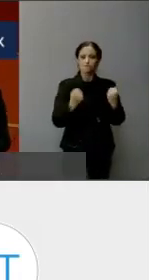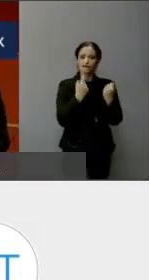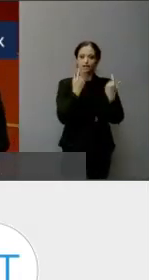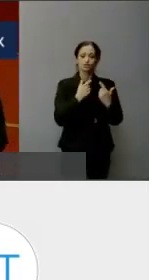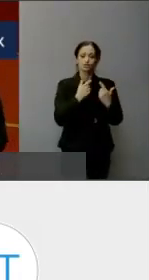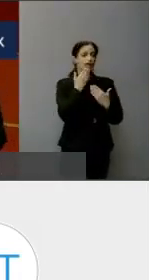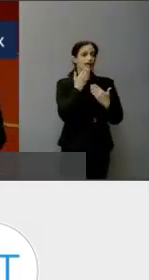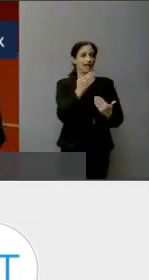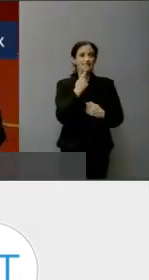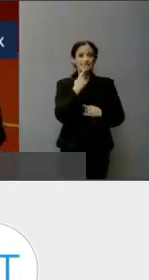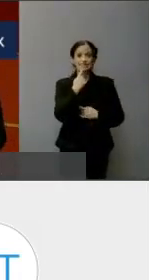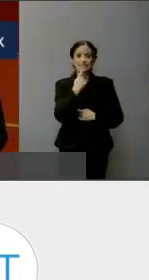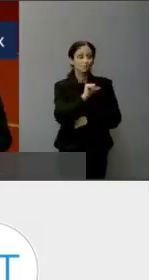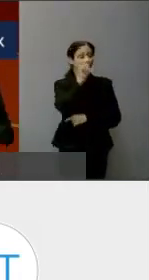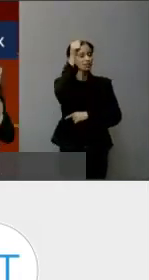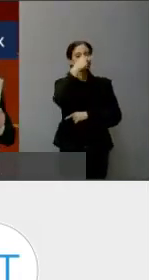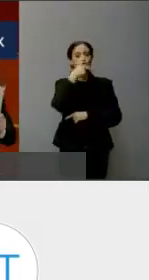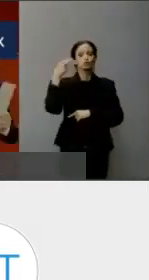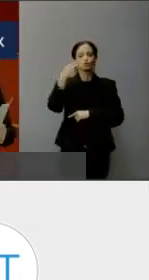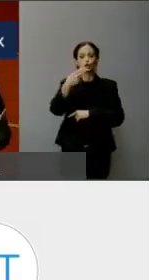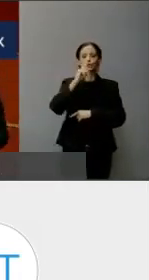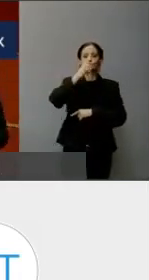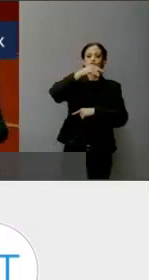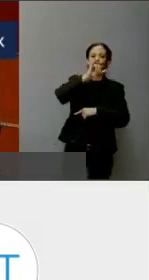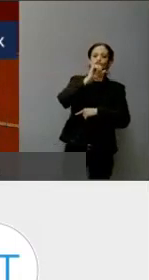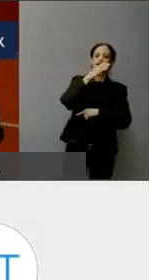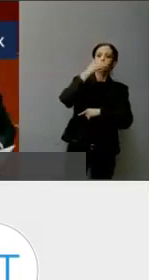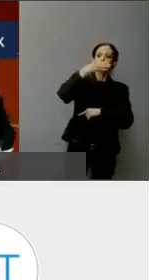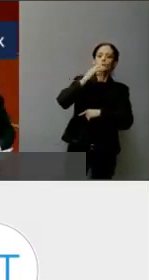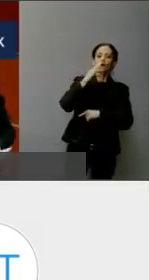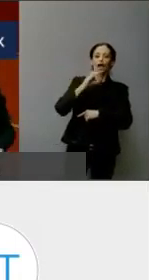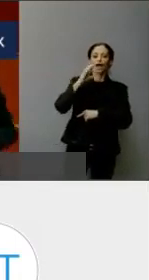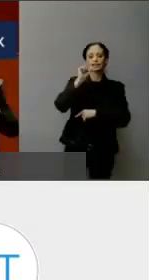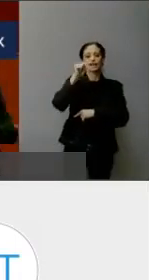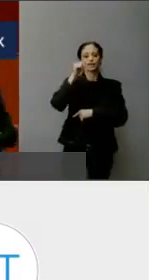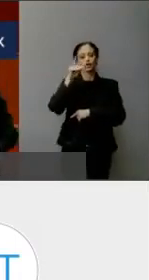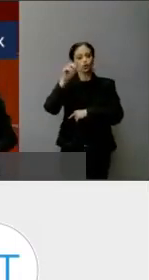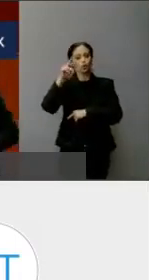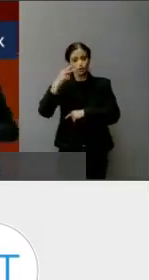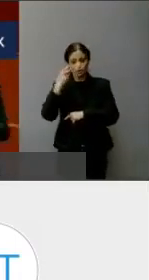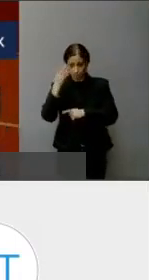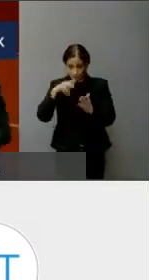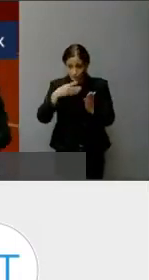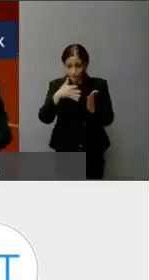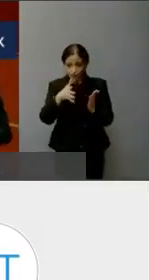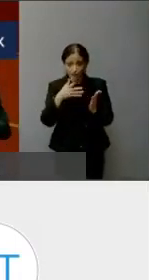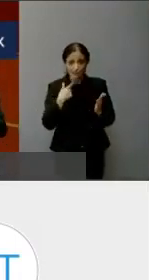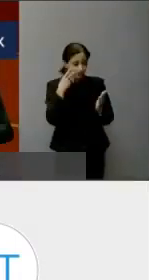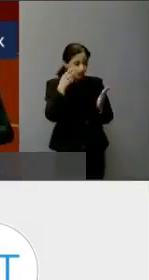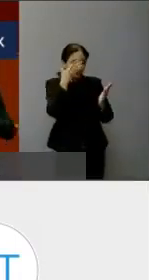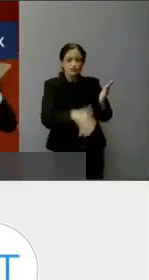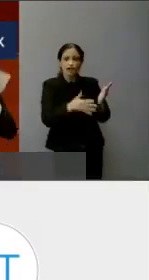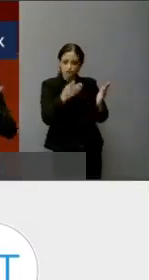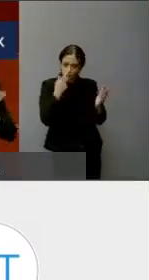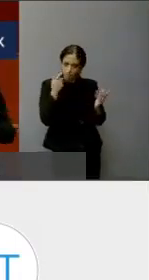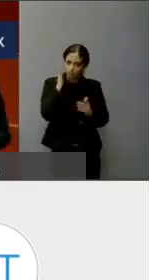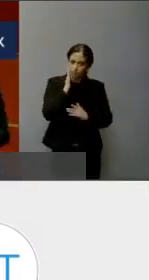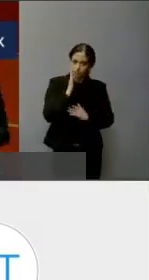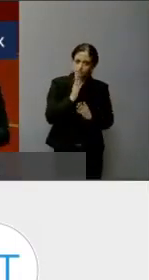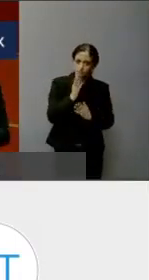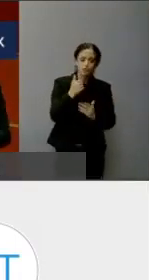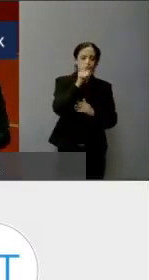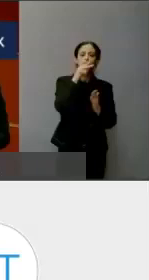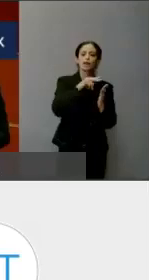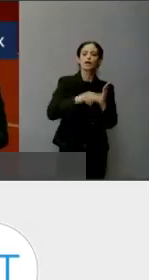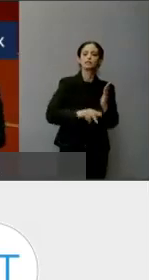ringraziamo celentano il primo a giacomo campagna adorna vado a vedere se io sindaco va da vedere non ci sono andato forte anche lei il primo nome